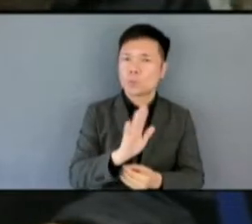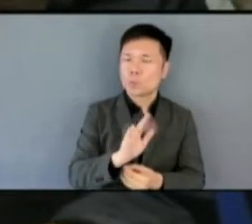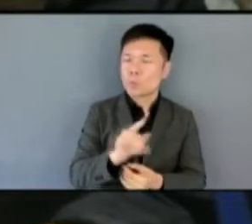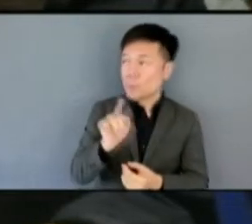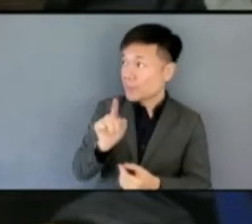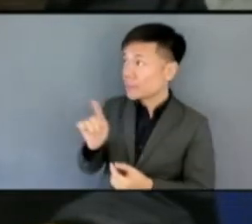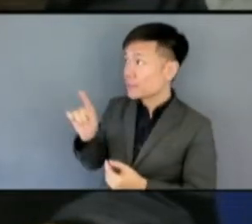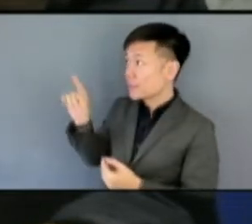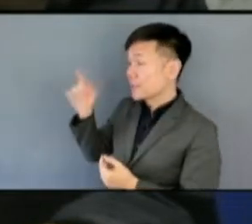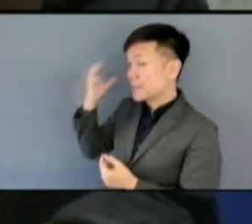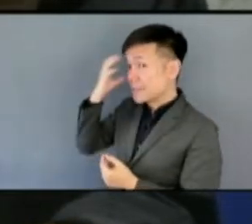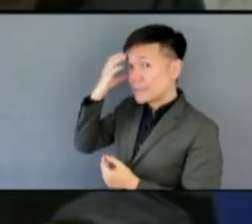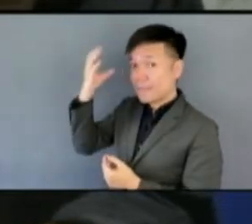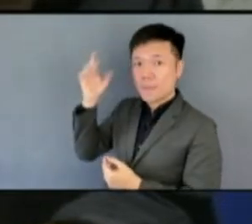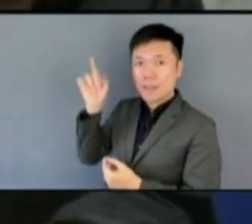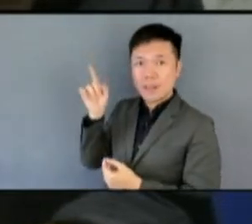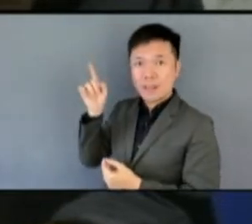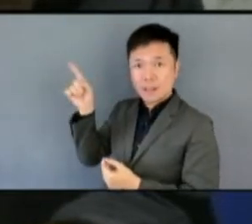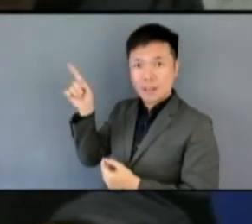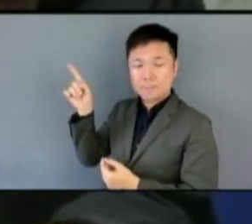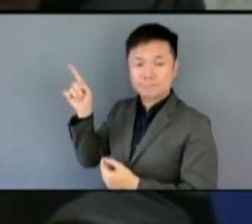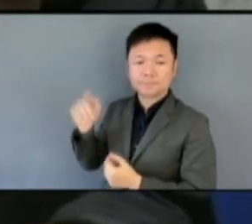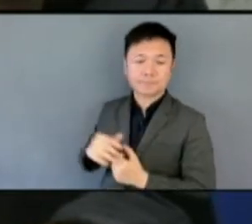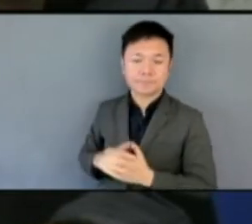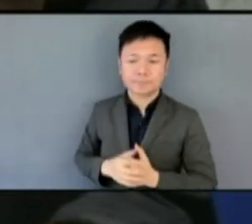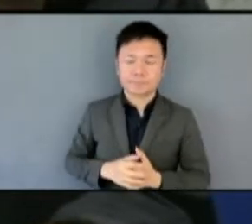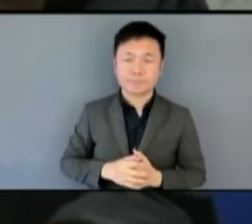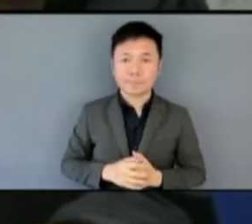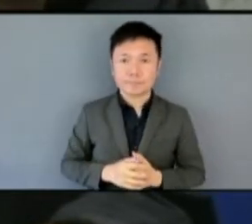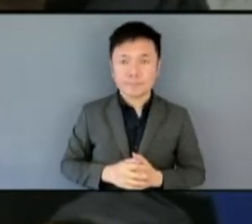роль социального гаранта